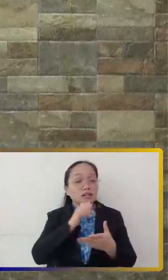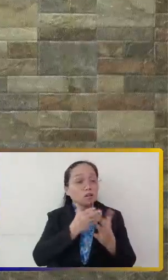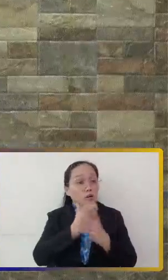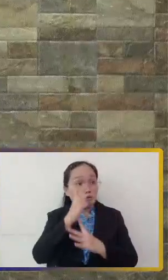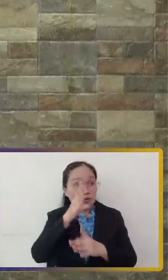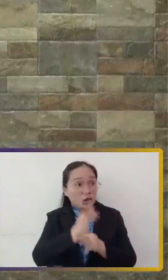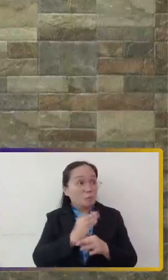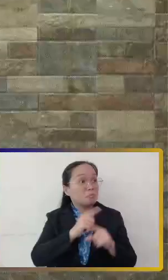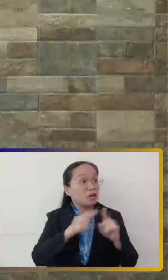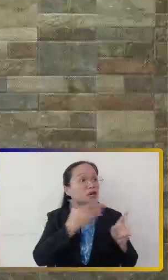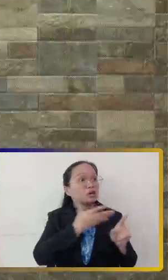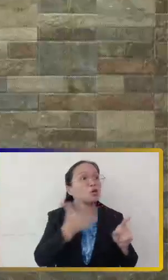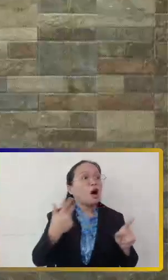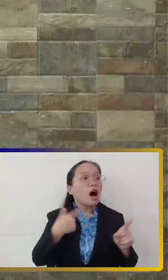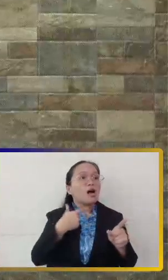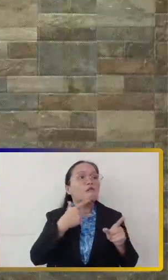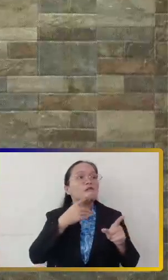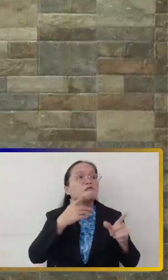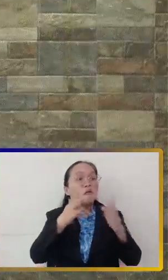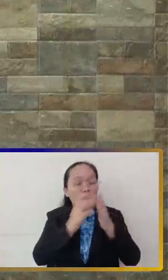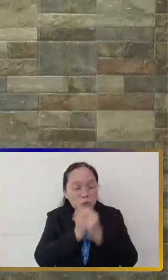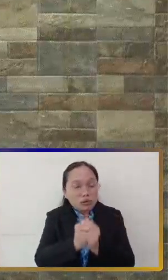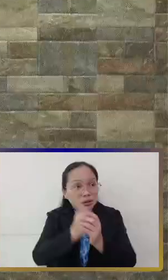worshiping Him by formula.